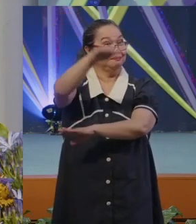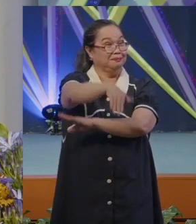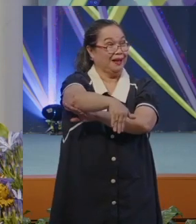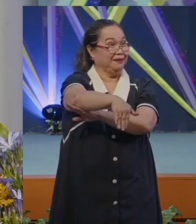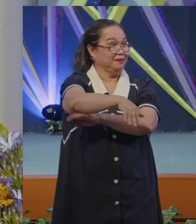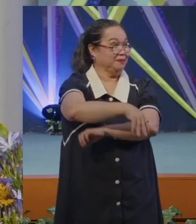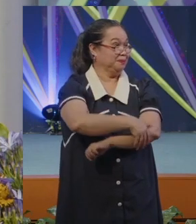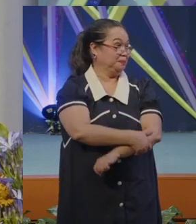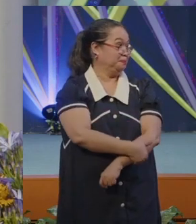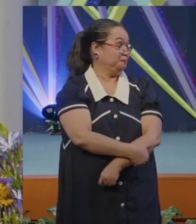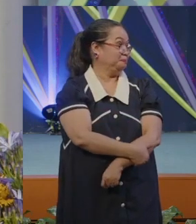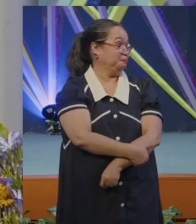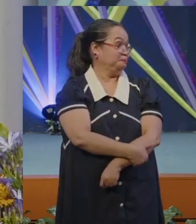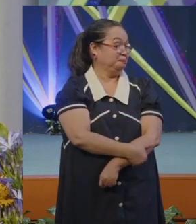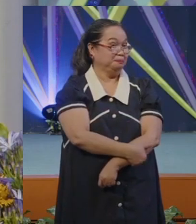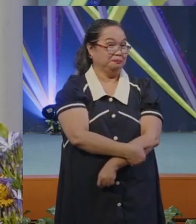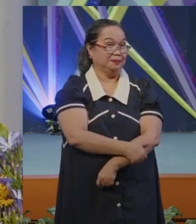PM.